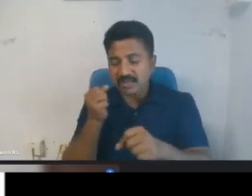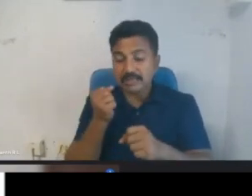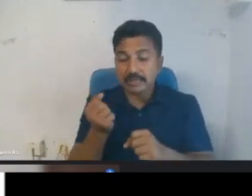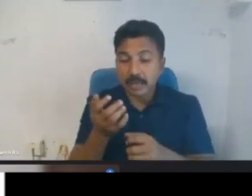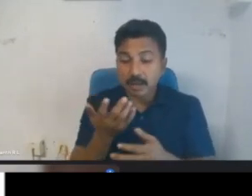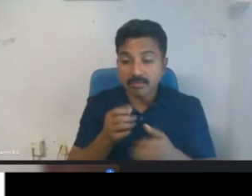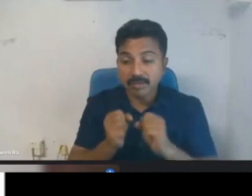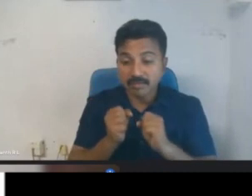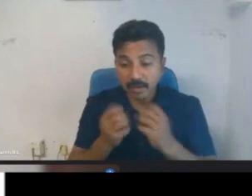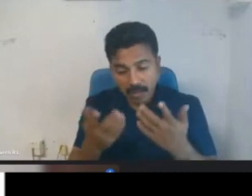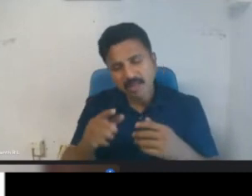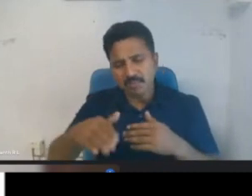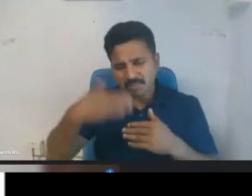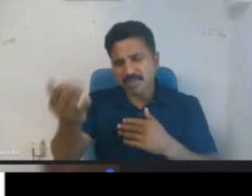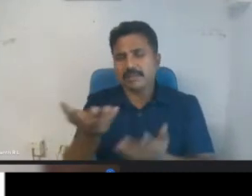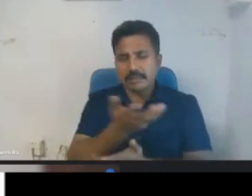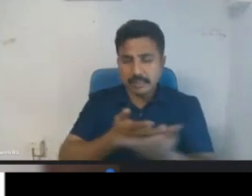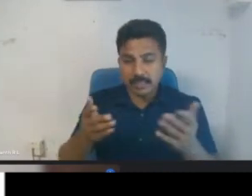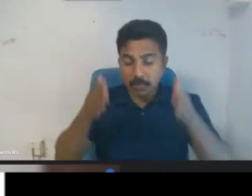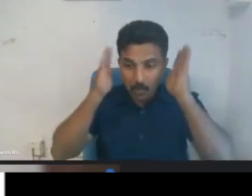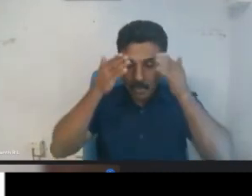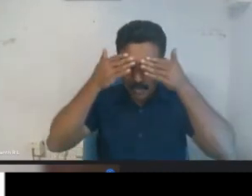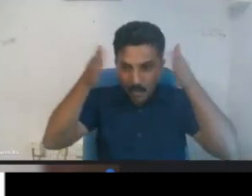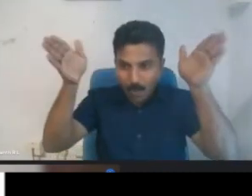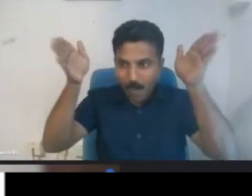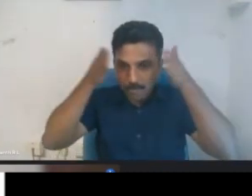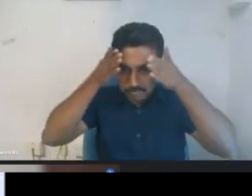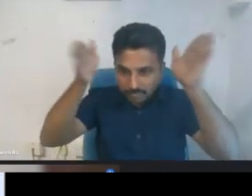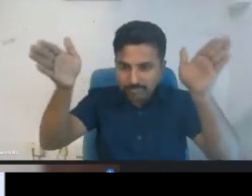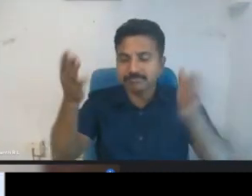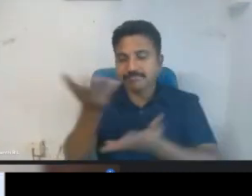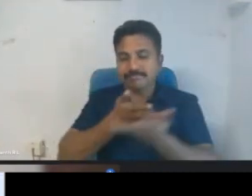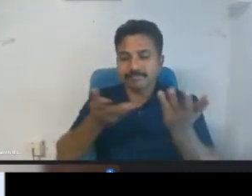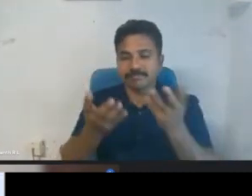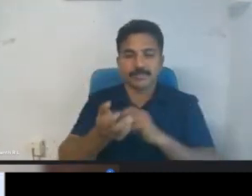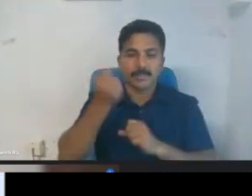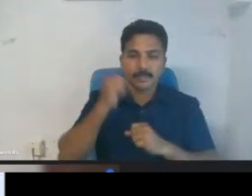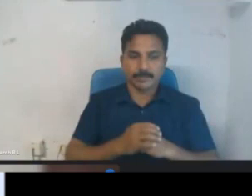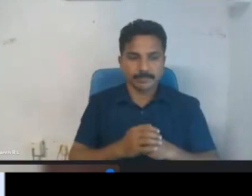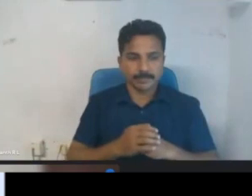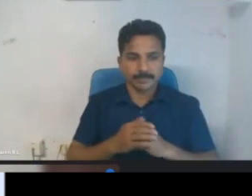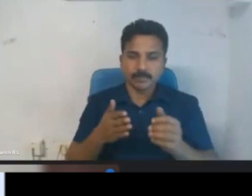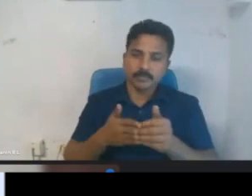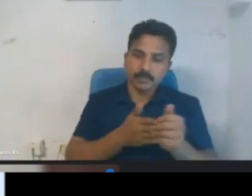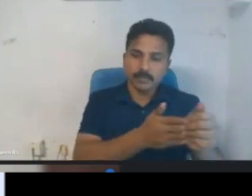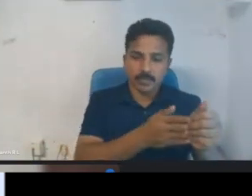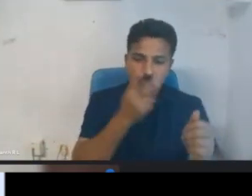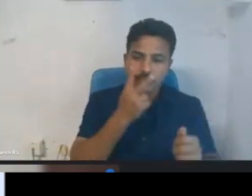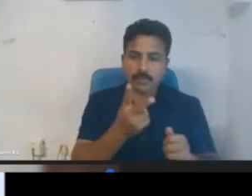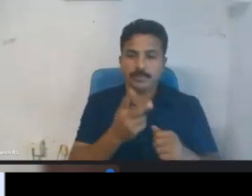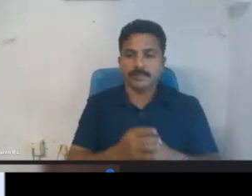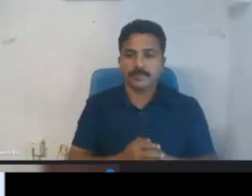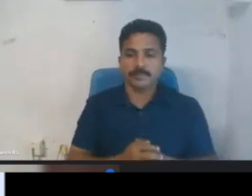കൃത്യമായിട്ട് ഡിസ്കസ് ചെയ്യാം. അപ്പൊ കുറച്ചുകൂടെ നമുക്ക് ബ്രോഡ് ആയിട്ടുള്ള ഒരു കൺസെപ്റ്റ് കിട്ടും. ഓക്കെ, നമുക്ക് മാർഗനിർദ്ദേശങ്ങളിലേക്ക് കടക്കാം.